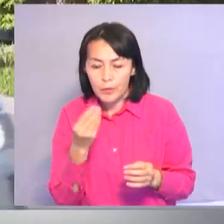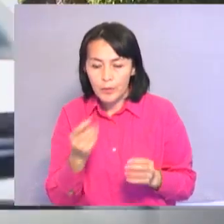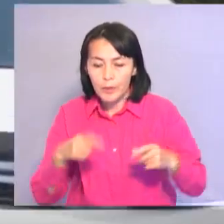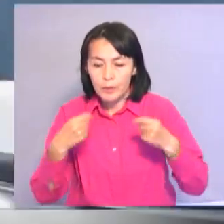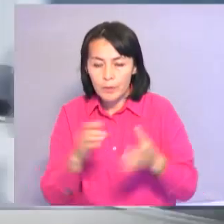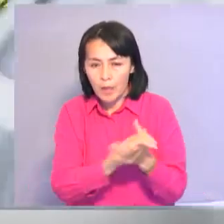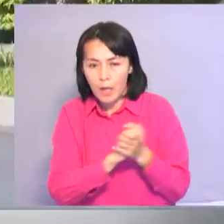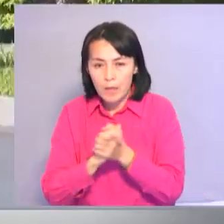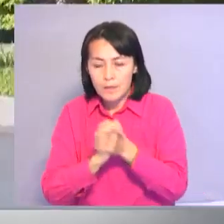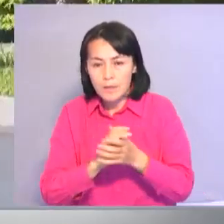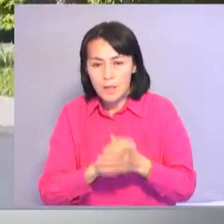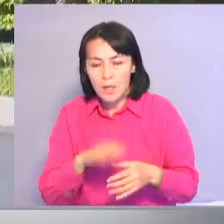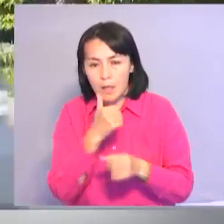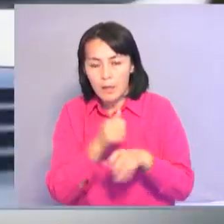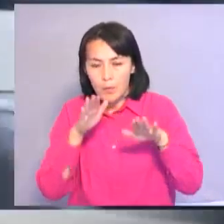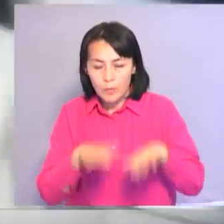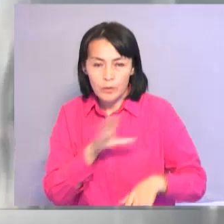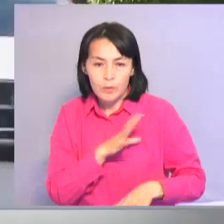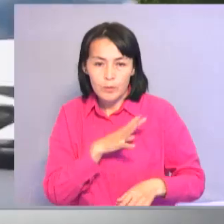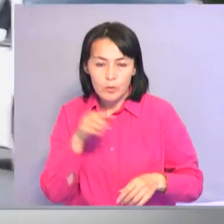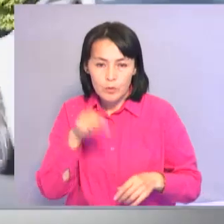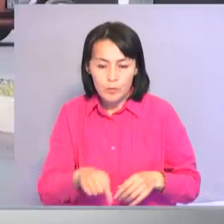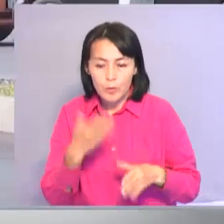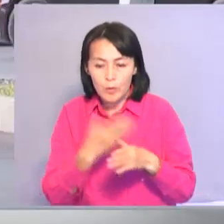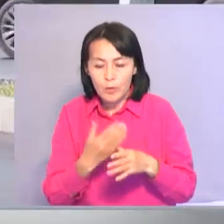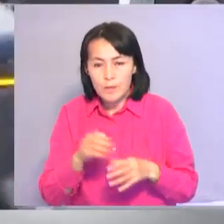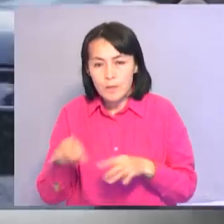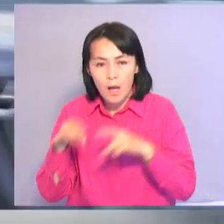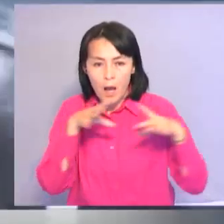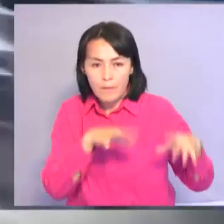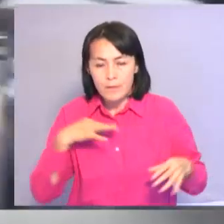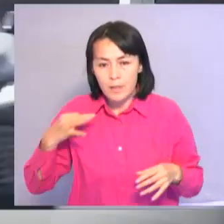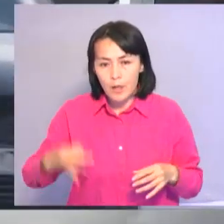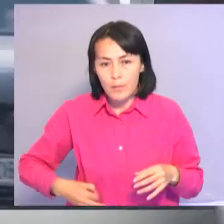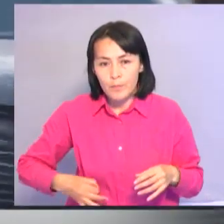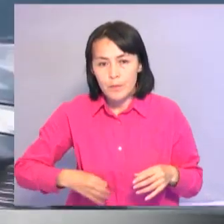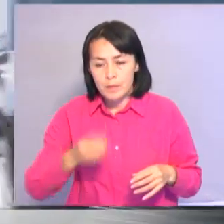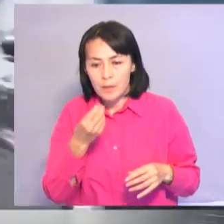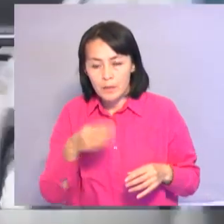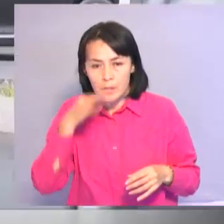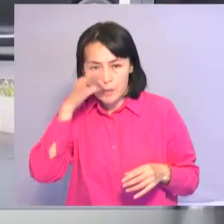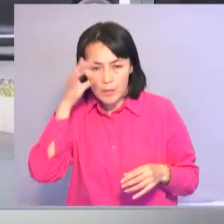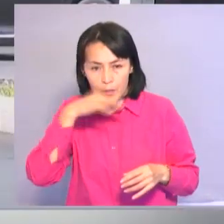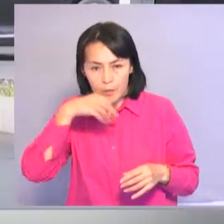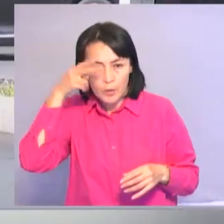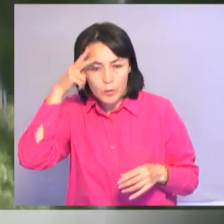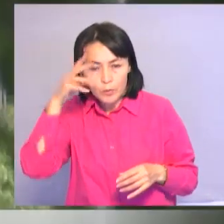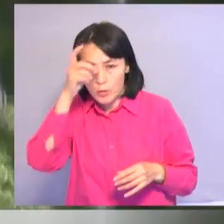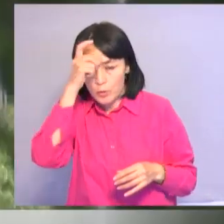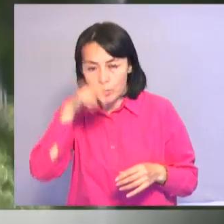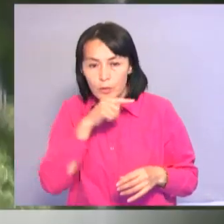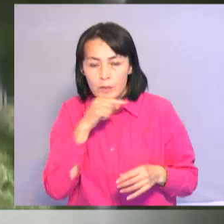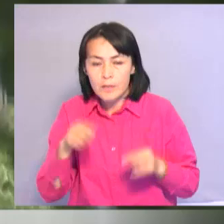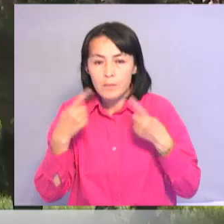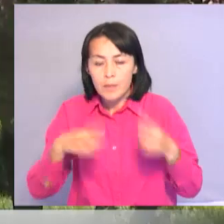халықаралық ынтымақтастық маңызды рөл атқарды. Соның арқасында Австрия, Франция, Лихтенштейн әмірліктер, Түркия, Ресей